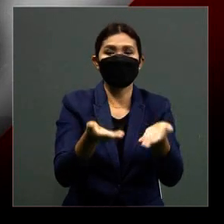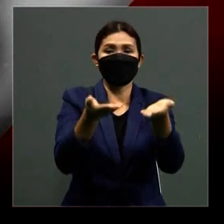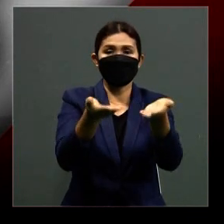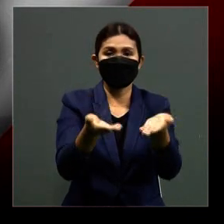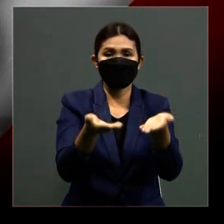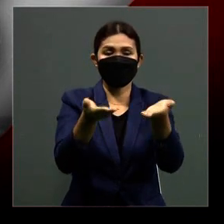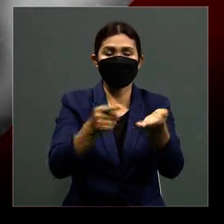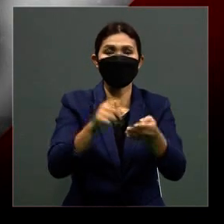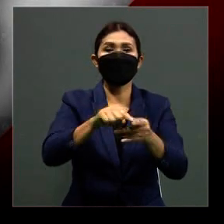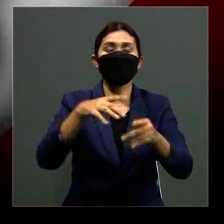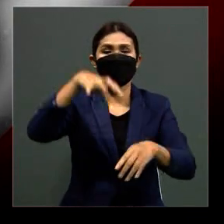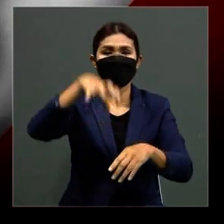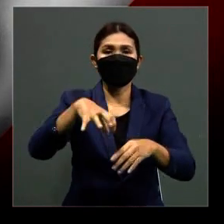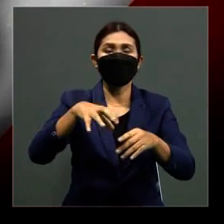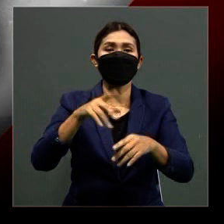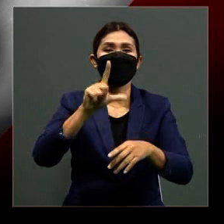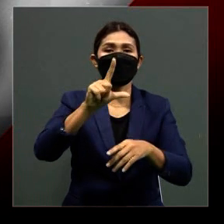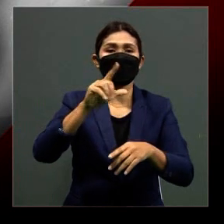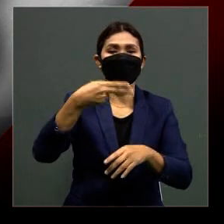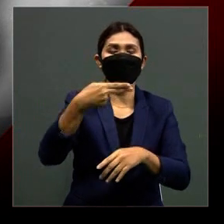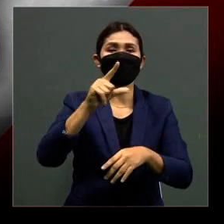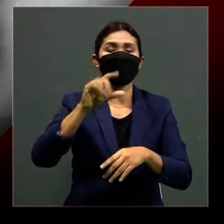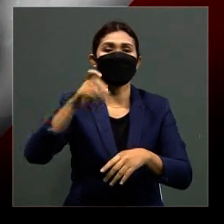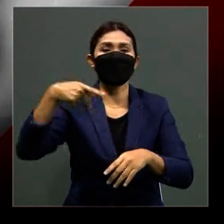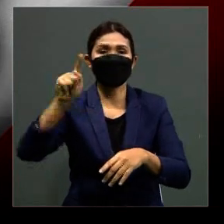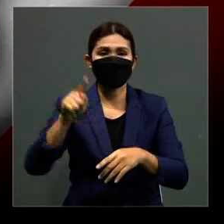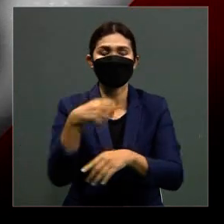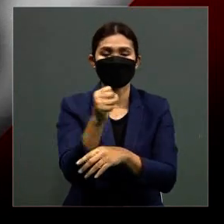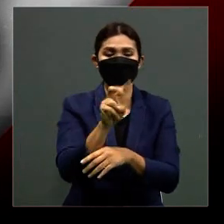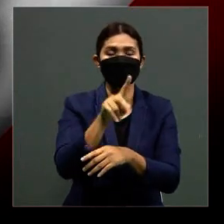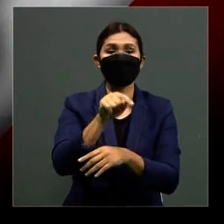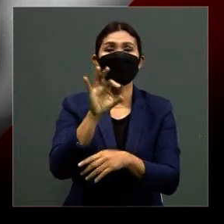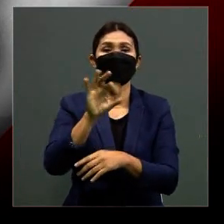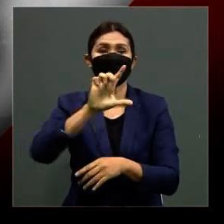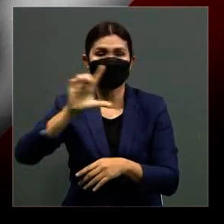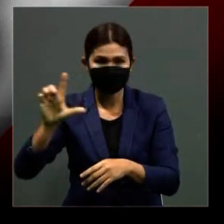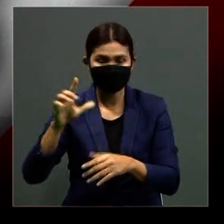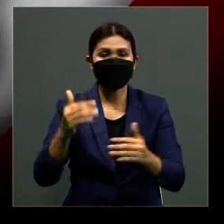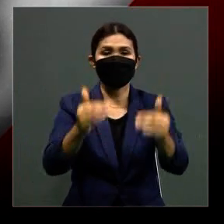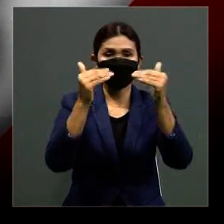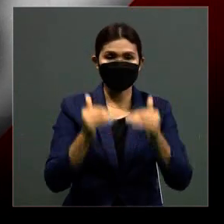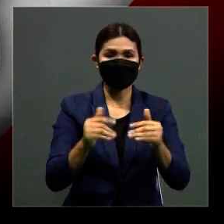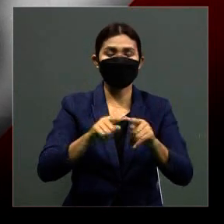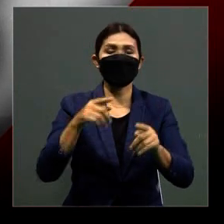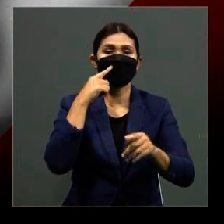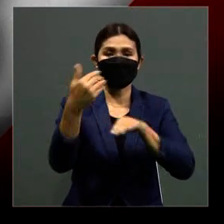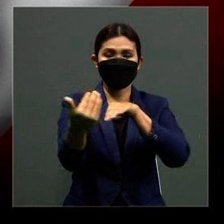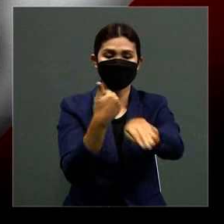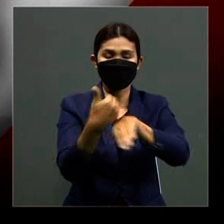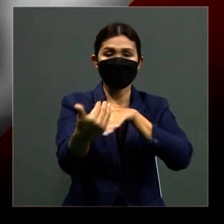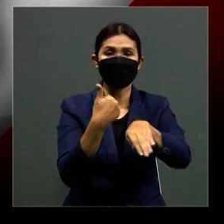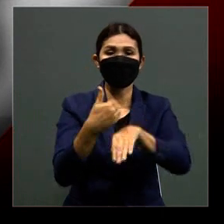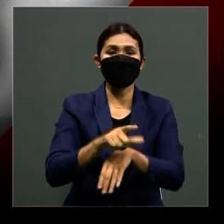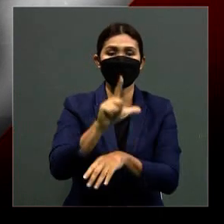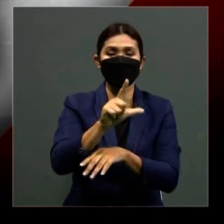เกาะหลีเป๊ะอุทยานแห่งชาติเเต่า 12.9ล้านบาทและก็โครงการถนนบนคันคลองส่งน้ำ